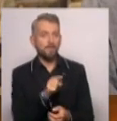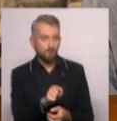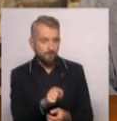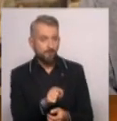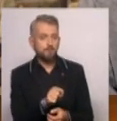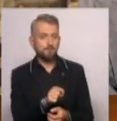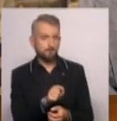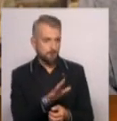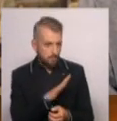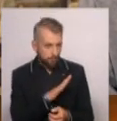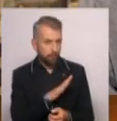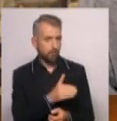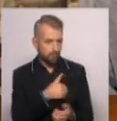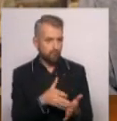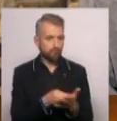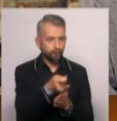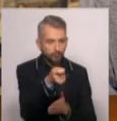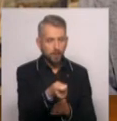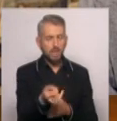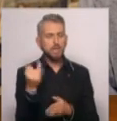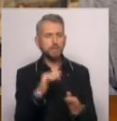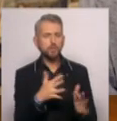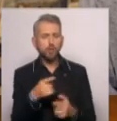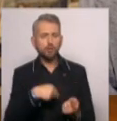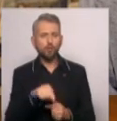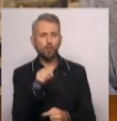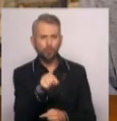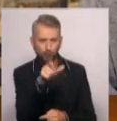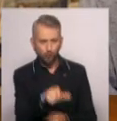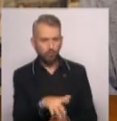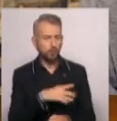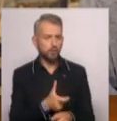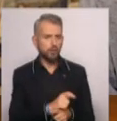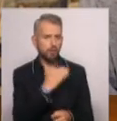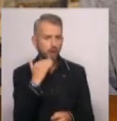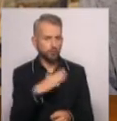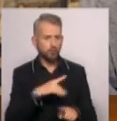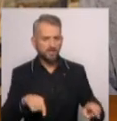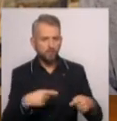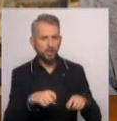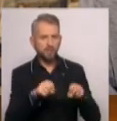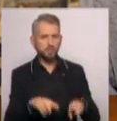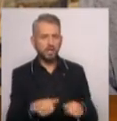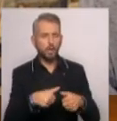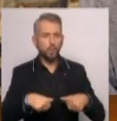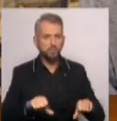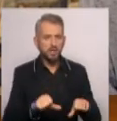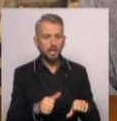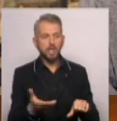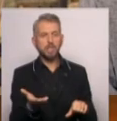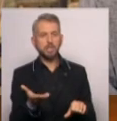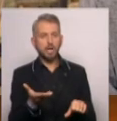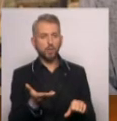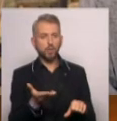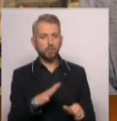відреагував насправді. Історії довкола нього було дуже багато. Була створена комісія спеціальна,